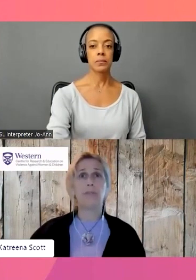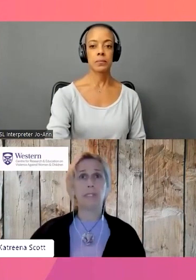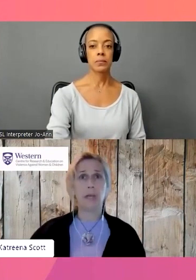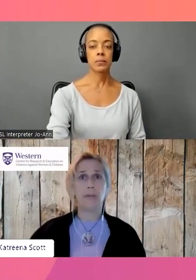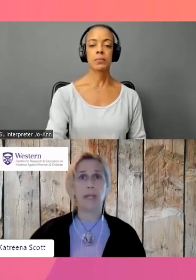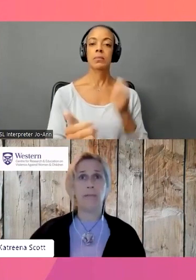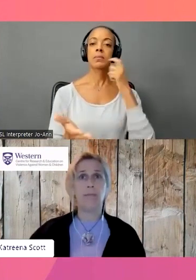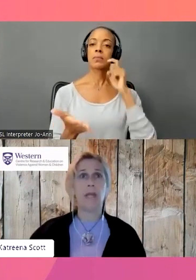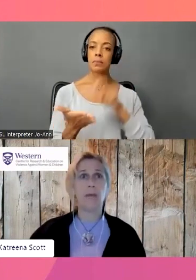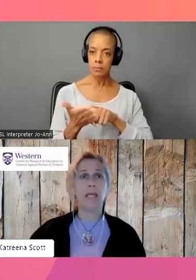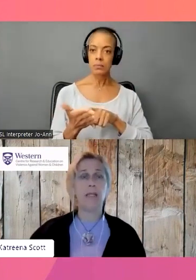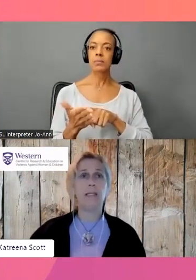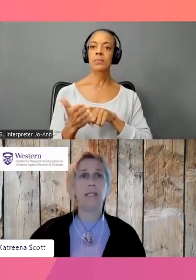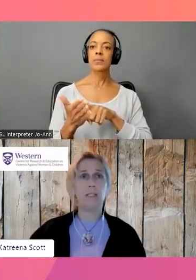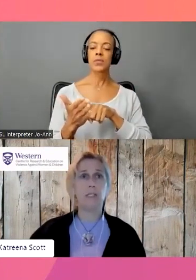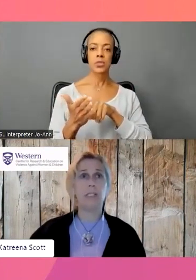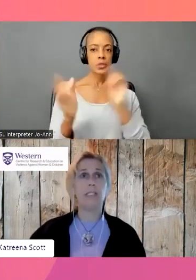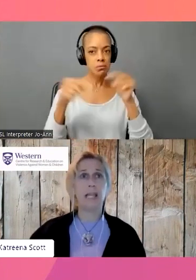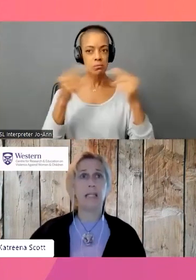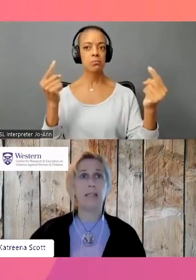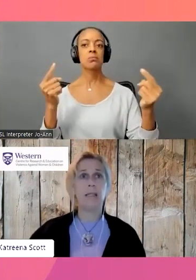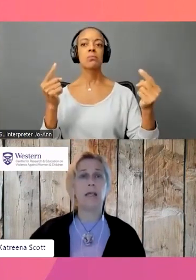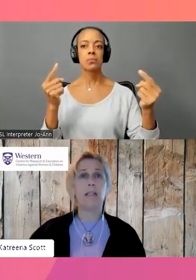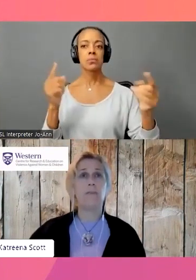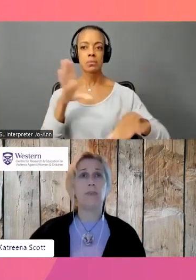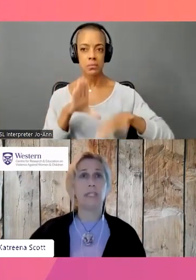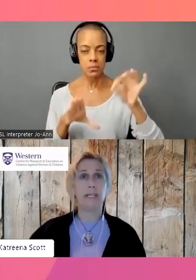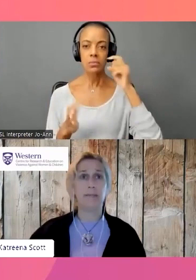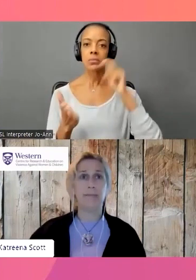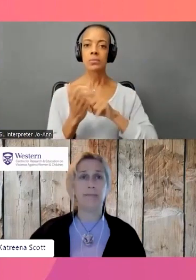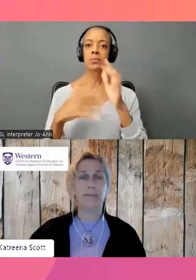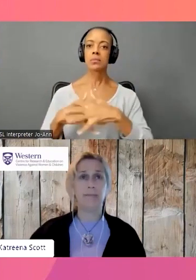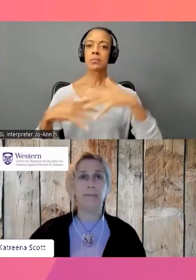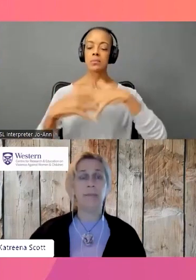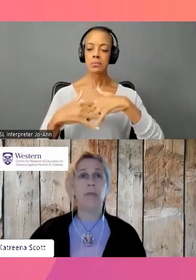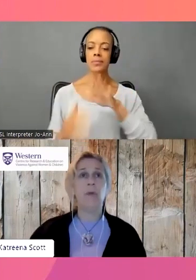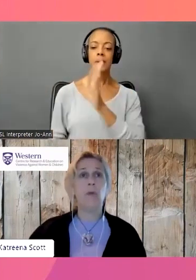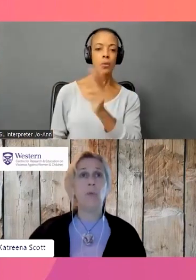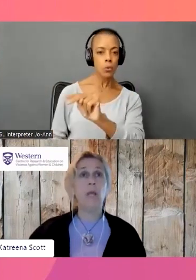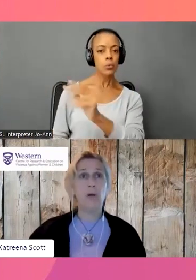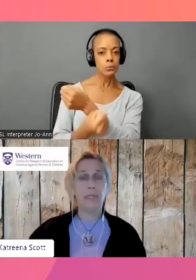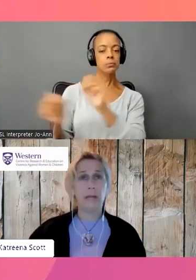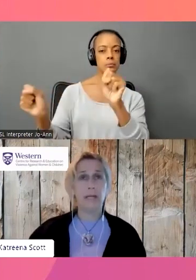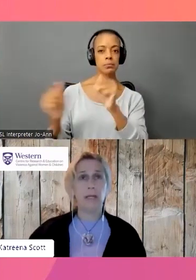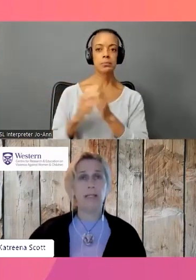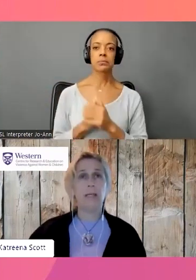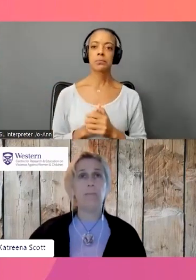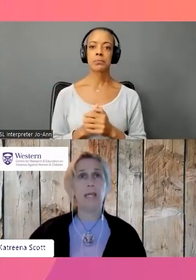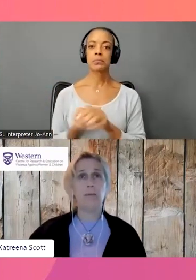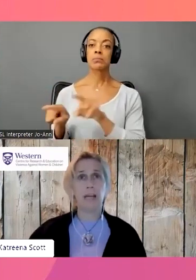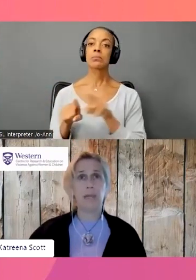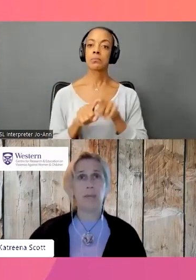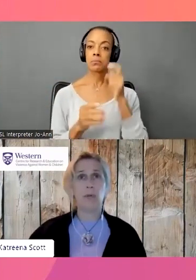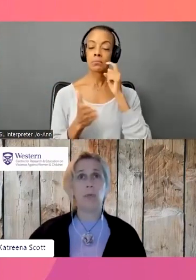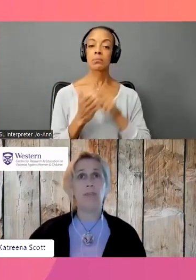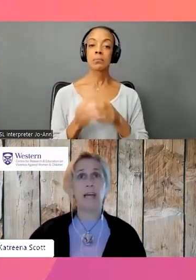Nous faisons cette reconnaissance pour contrer la doctrine de la découverte et reconnaître les terres et la souveraineté autochtone.